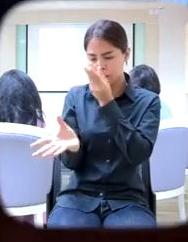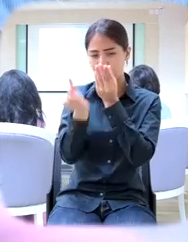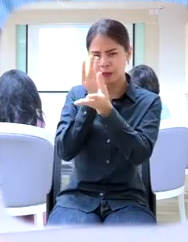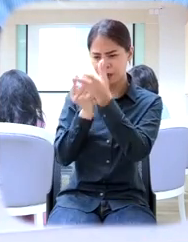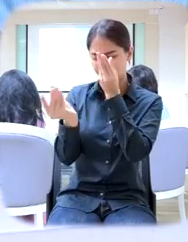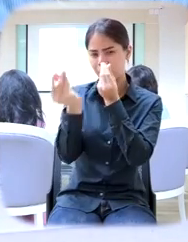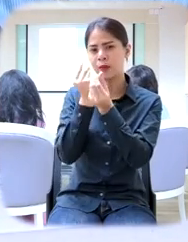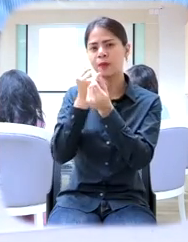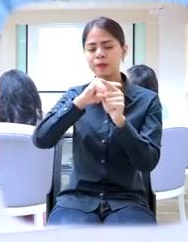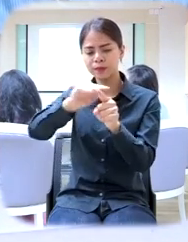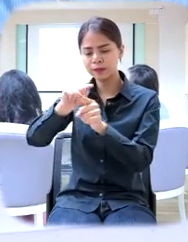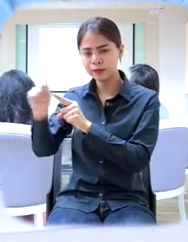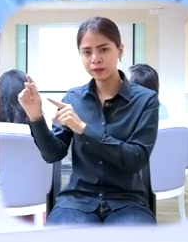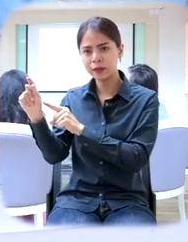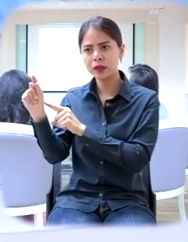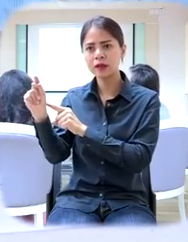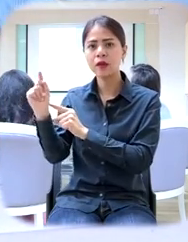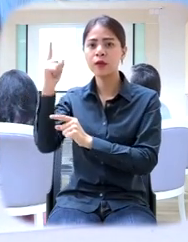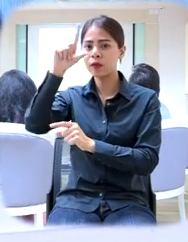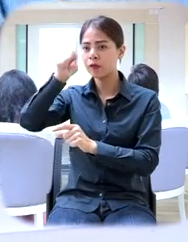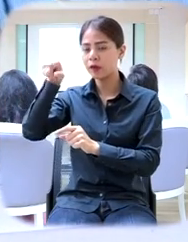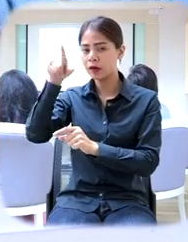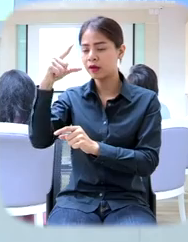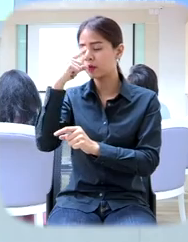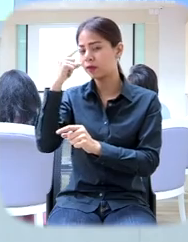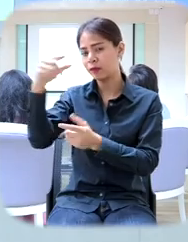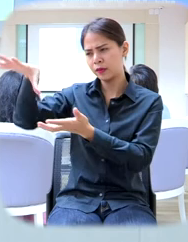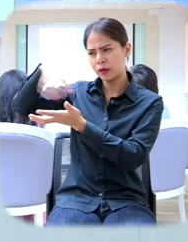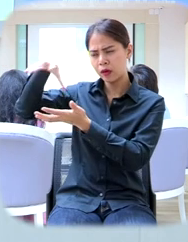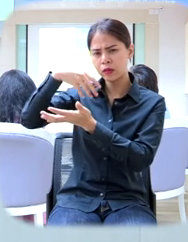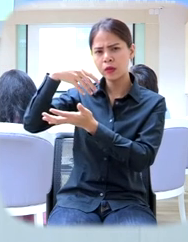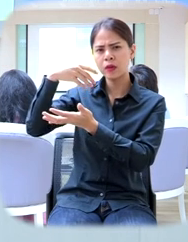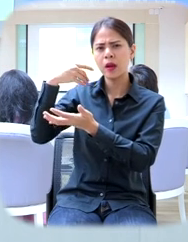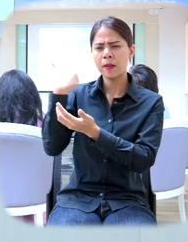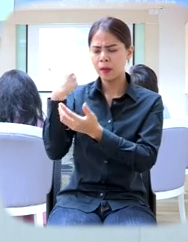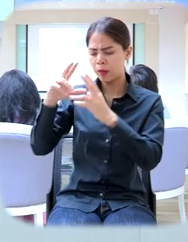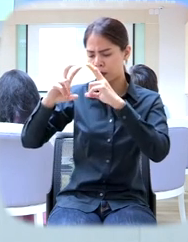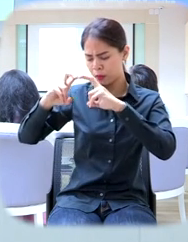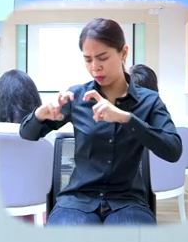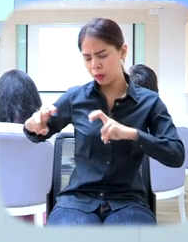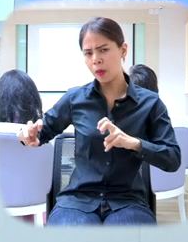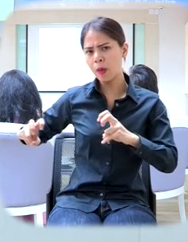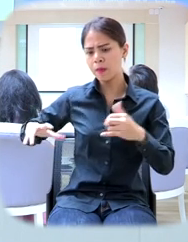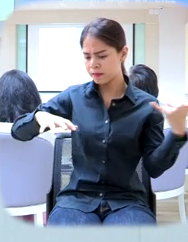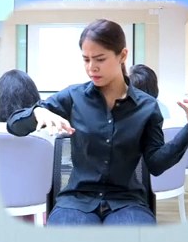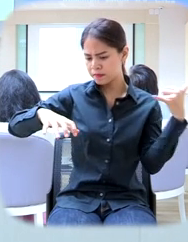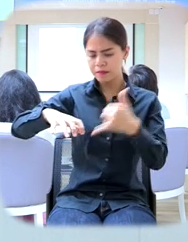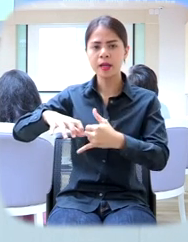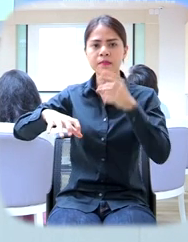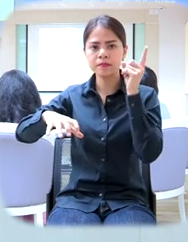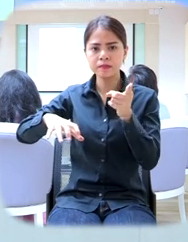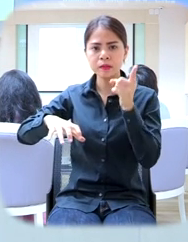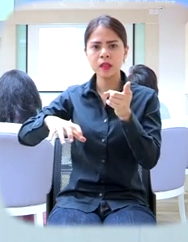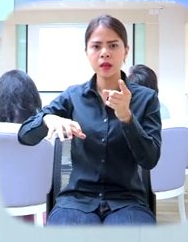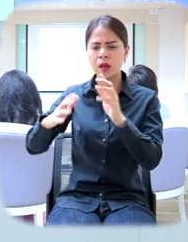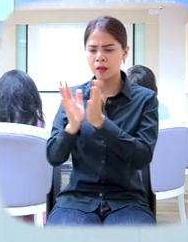ก็สิ่งที่เมื่อกี้ท่านอาจารย์ปีเตอร์ได้พูดถึงก็คือว่าพอศึกษาแล้วเนี่ยก็จะลงไปดูเลยว่ามันมีคั